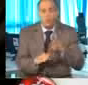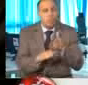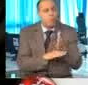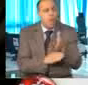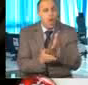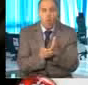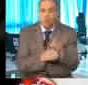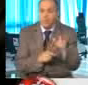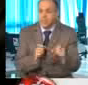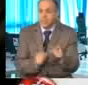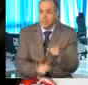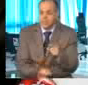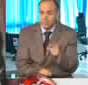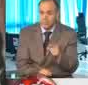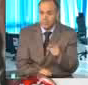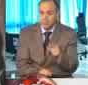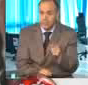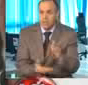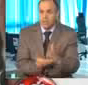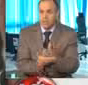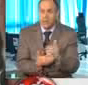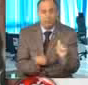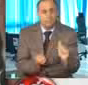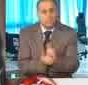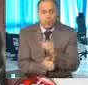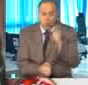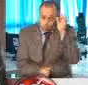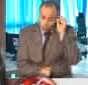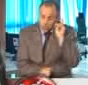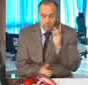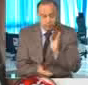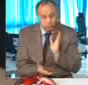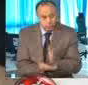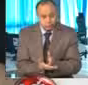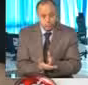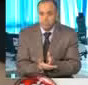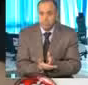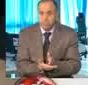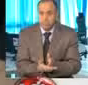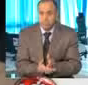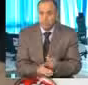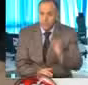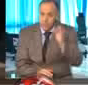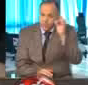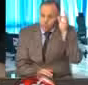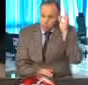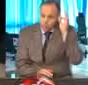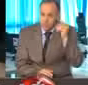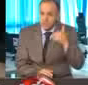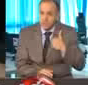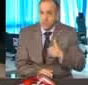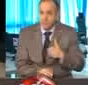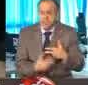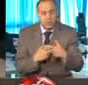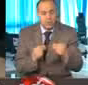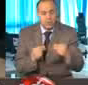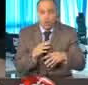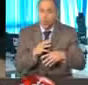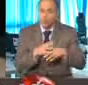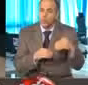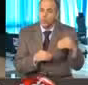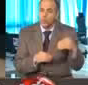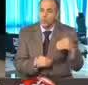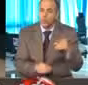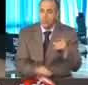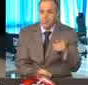حقوق الإنسان تمهيدا لمصالحة وطنية حقيقية. تونس في الحمام اليوم تتطهر لتخرج في أتم